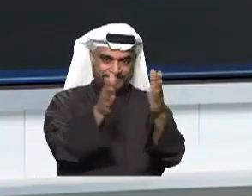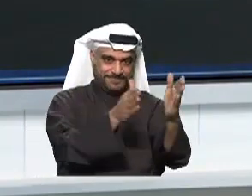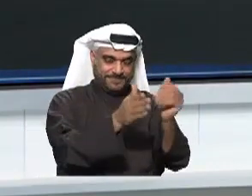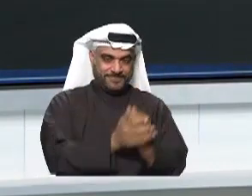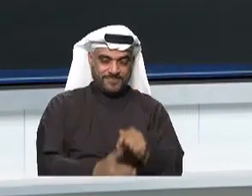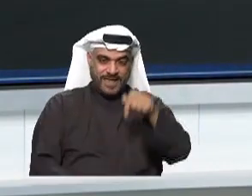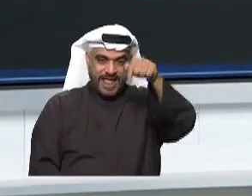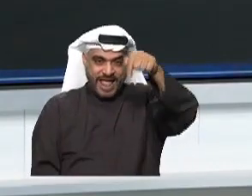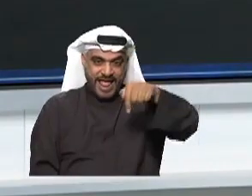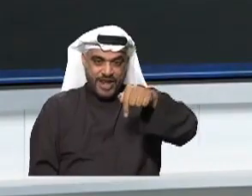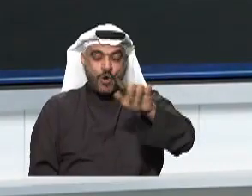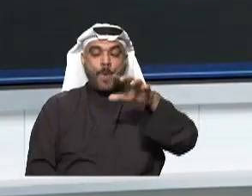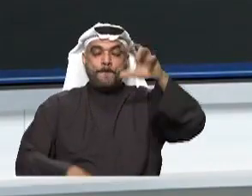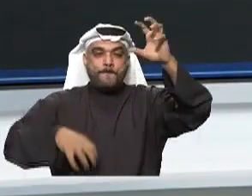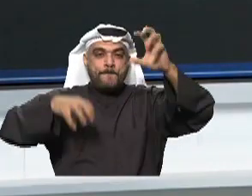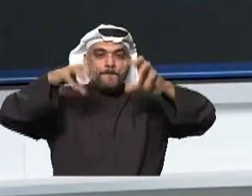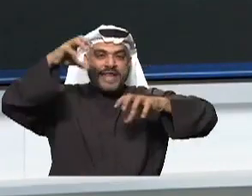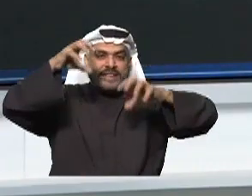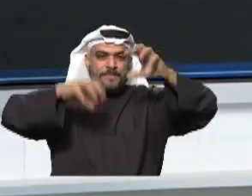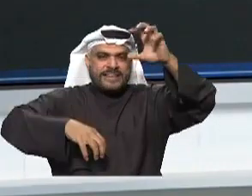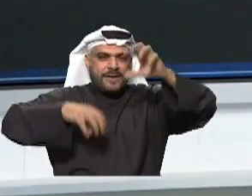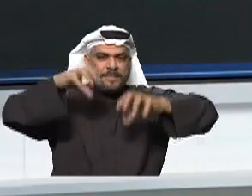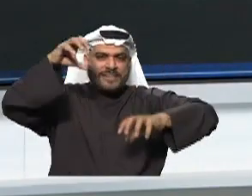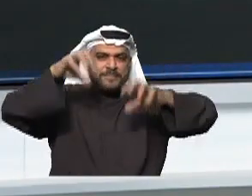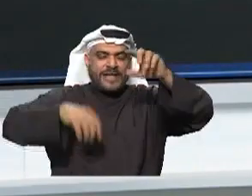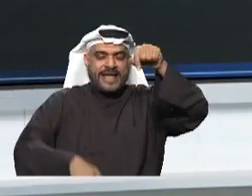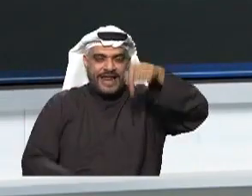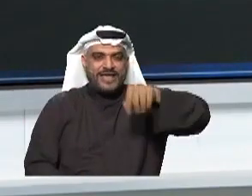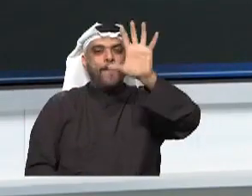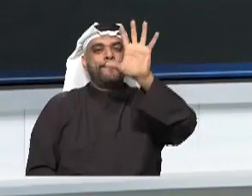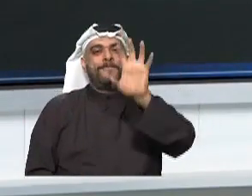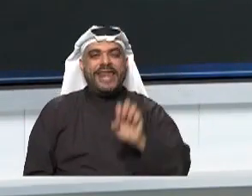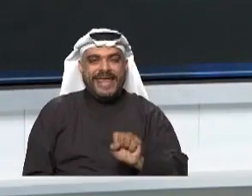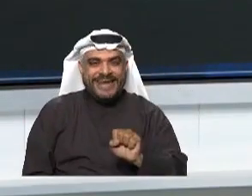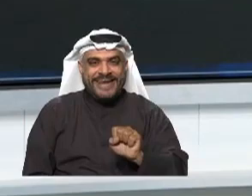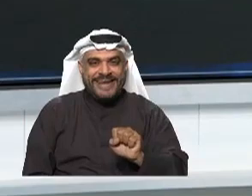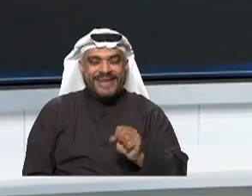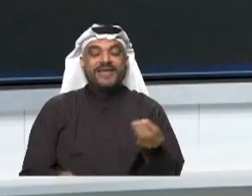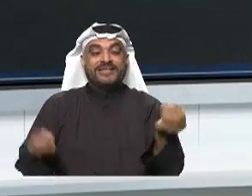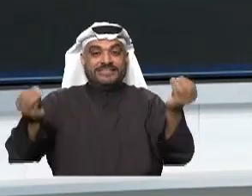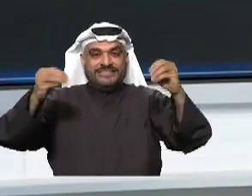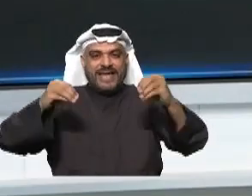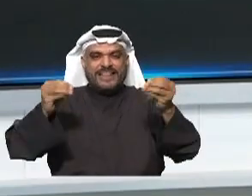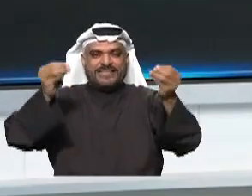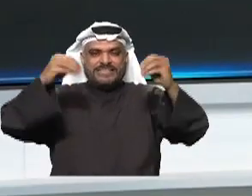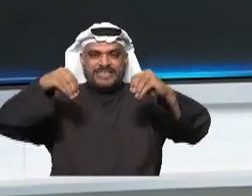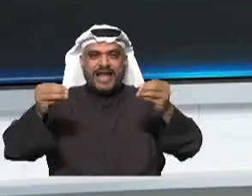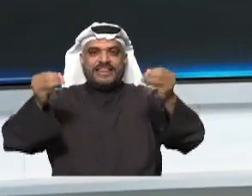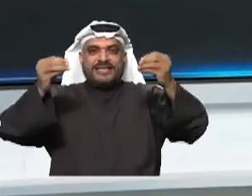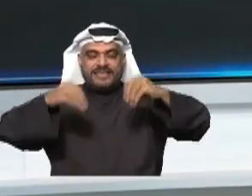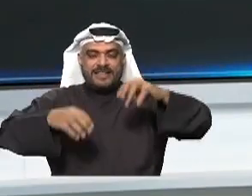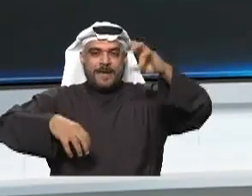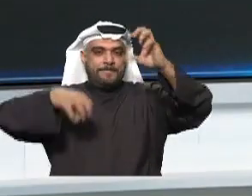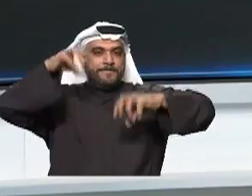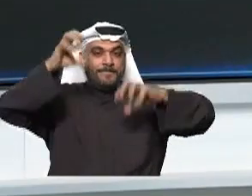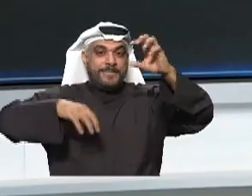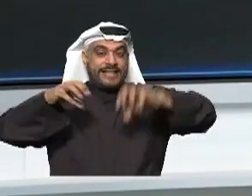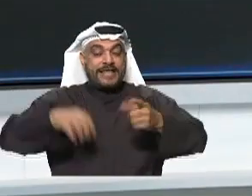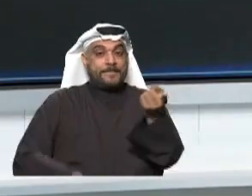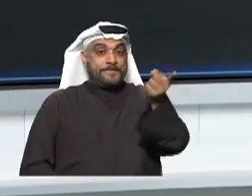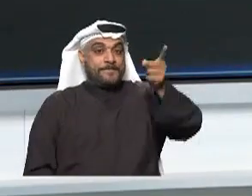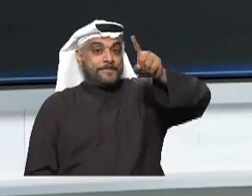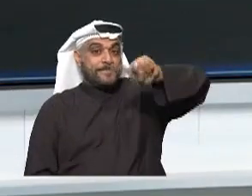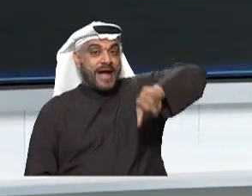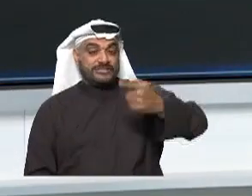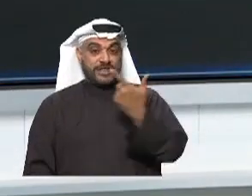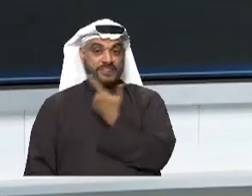كيلو. فرص الأمطار إن شاء الله تزداد معنا هذه الليلة، وأيضا تحول الرياح إلى جنوبية وجنوبية شرقية سرعتها من 8 إلى